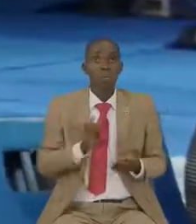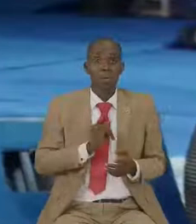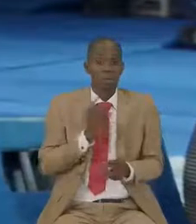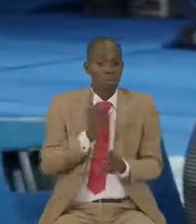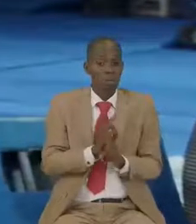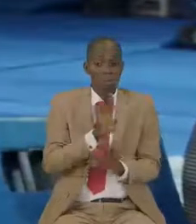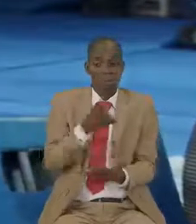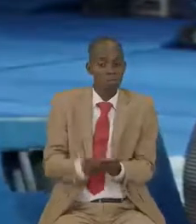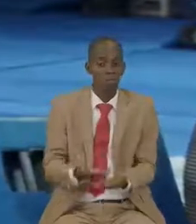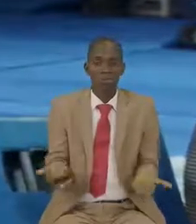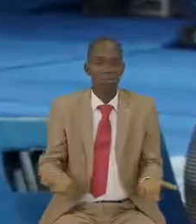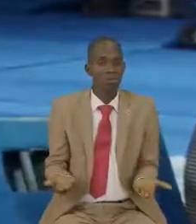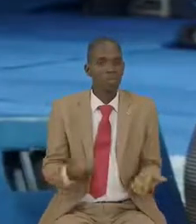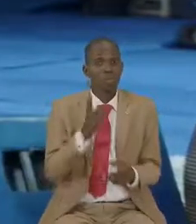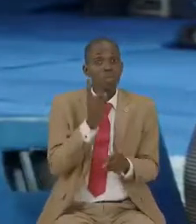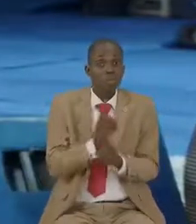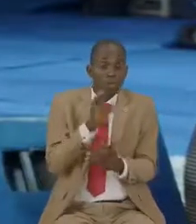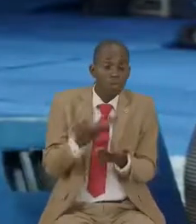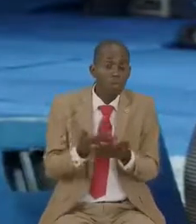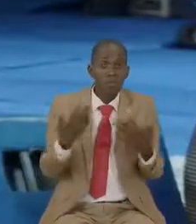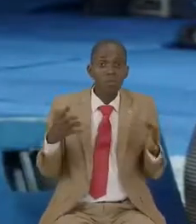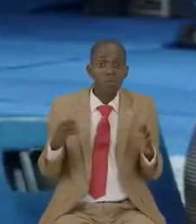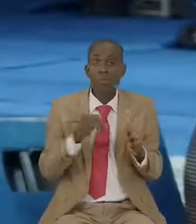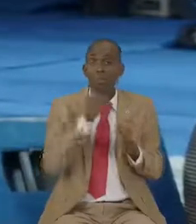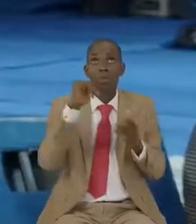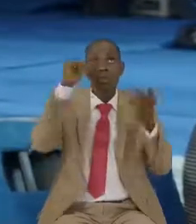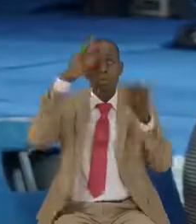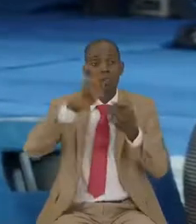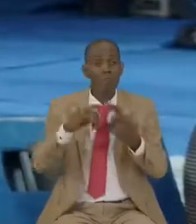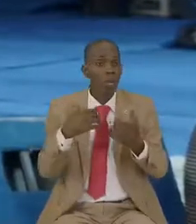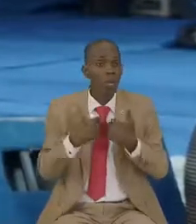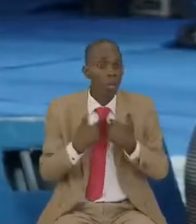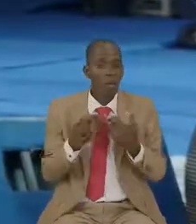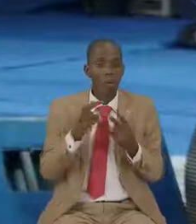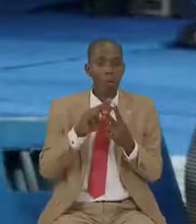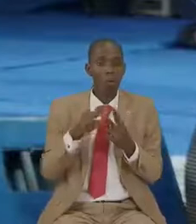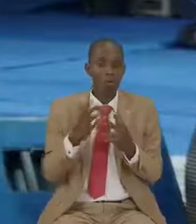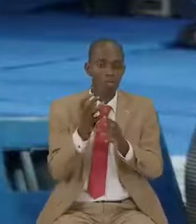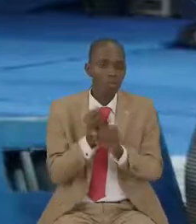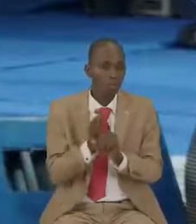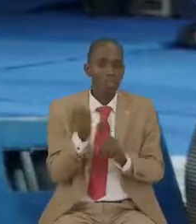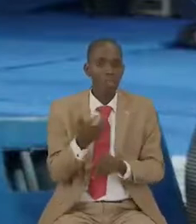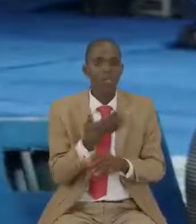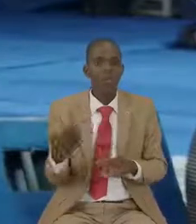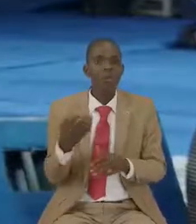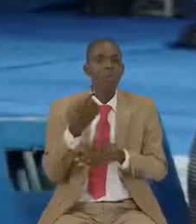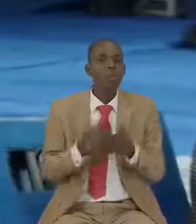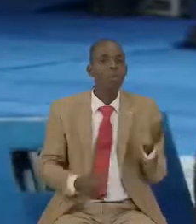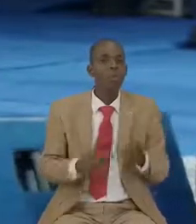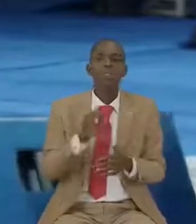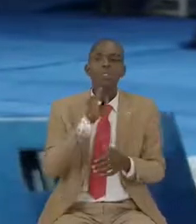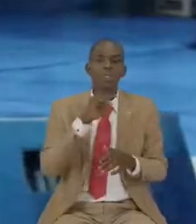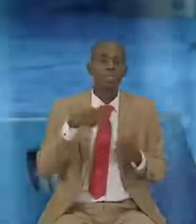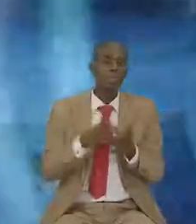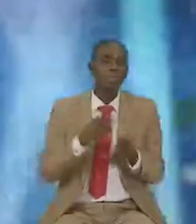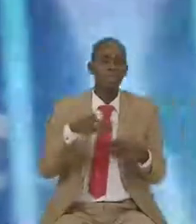cherches rien et tu viens simplement, ceux qui viennent simplement, ils n'espèrent recevoir quelque